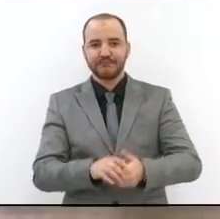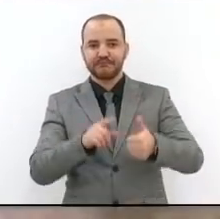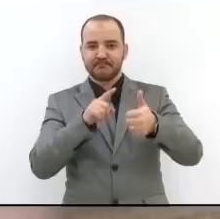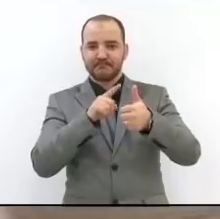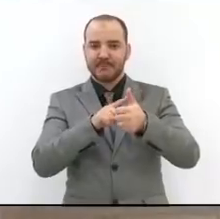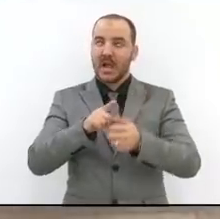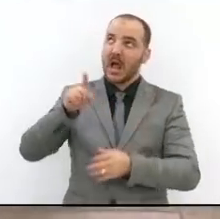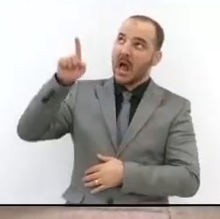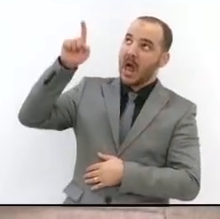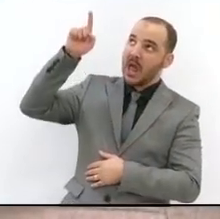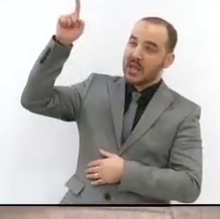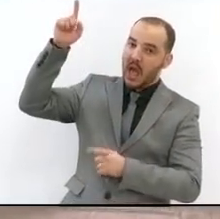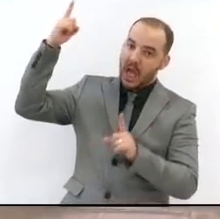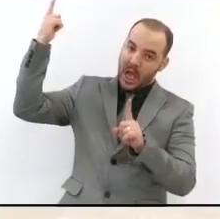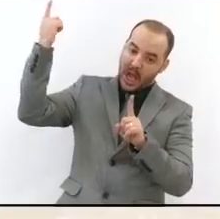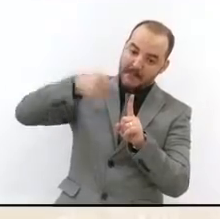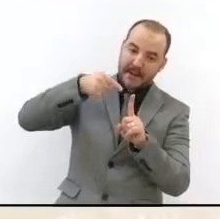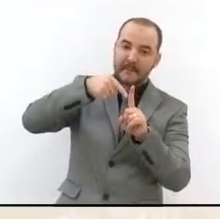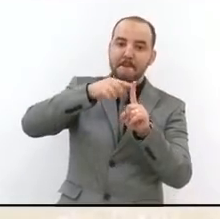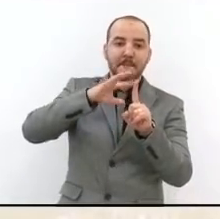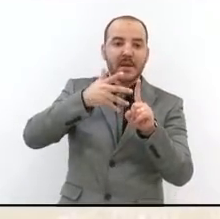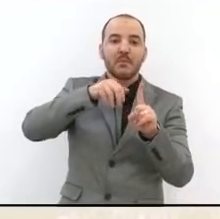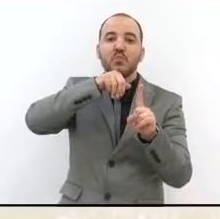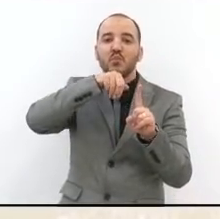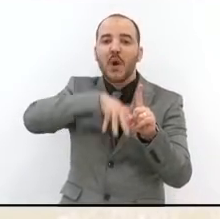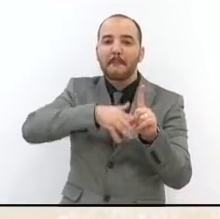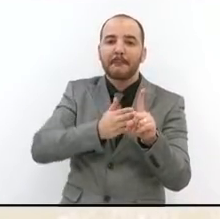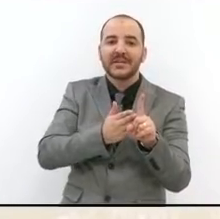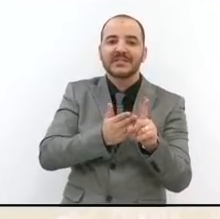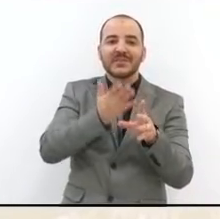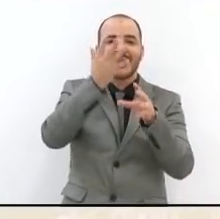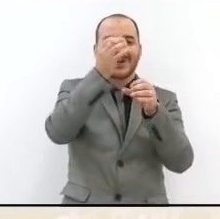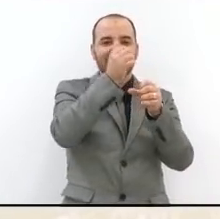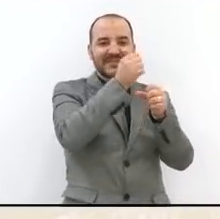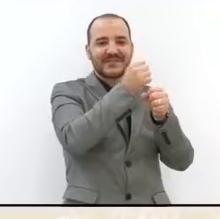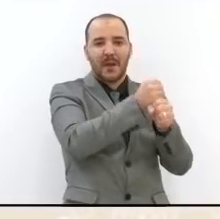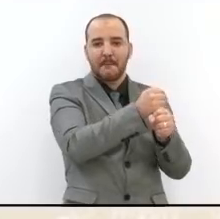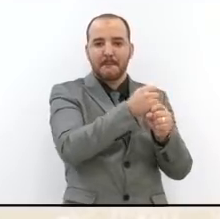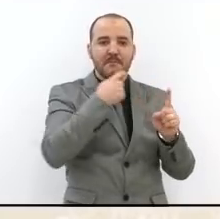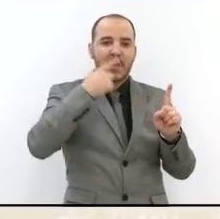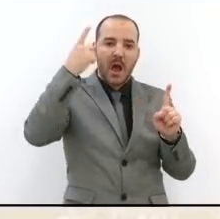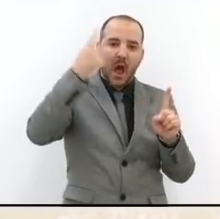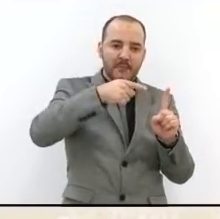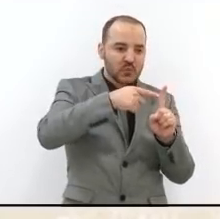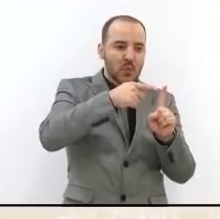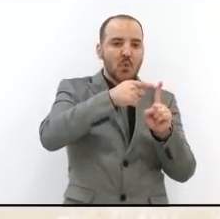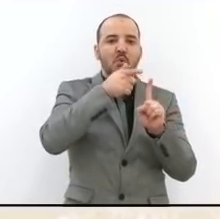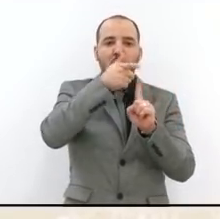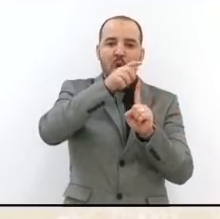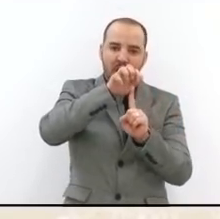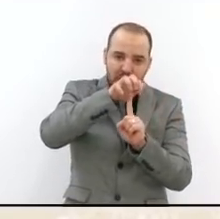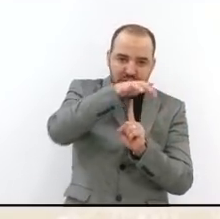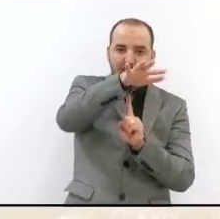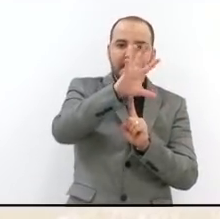الله تعالى يقول لنبيه محمد صلى الله عليه وسلم: قل يا محمد